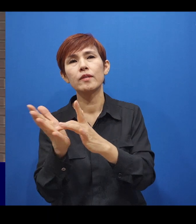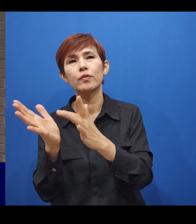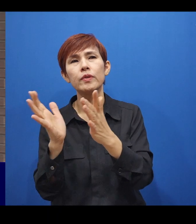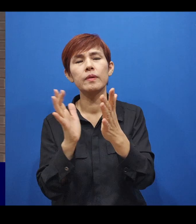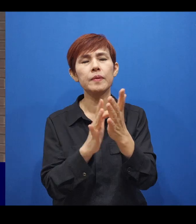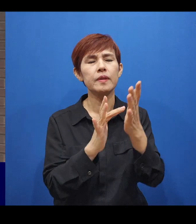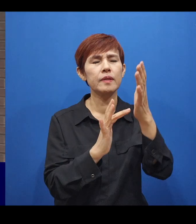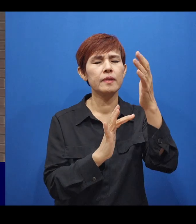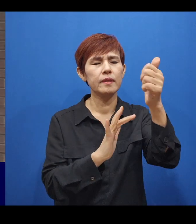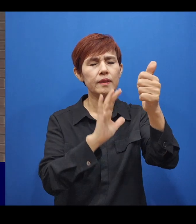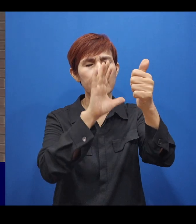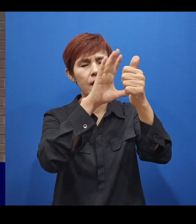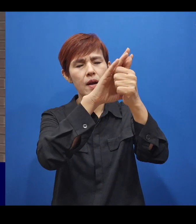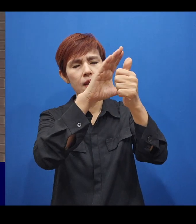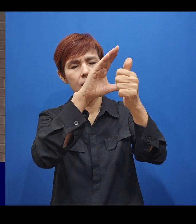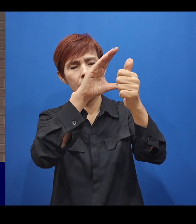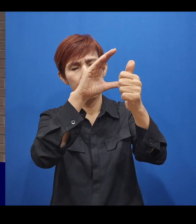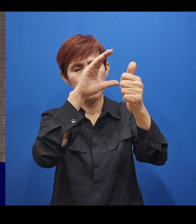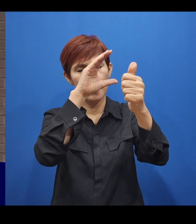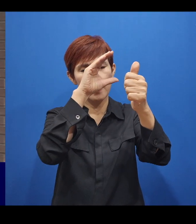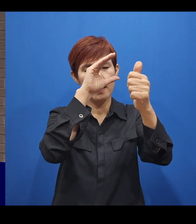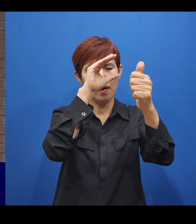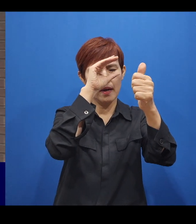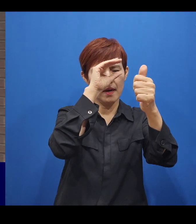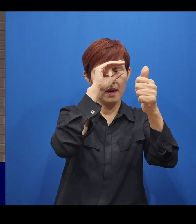일, 예수를